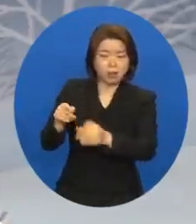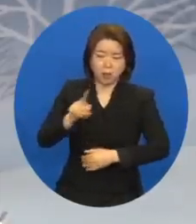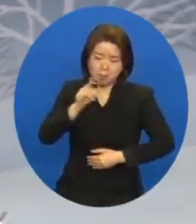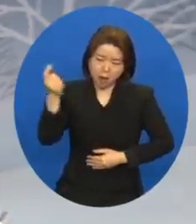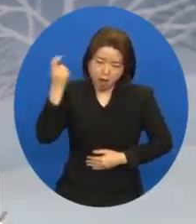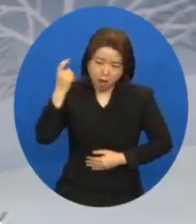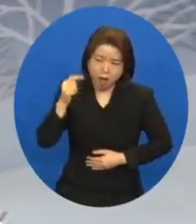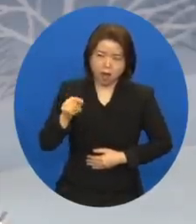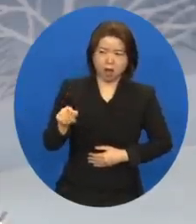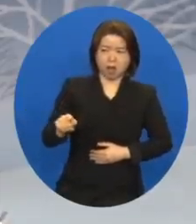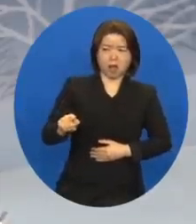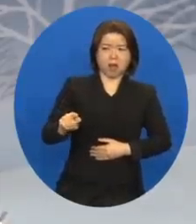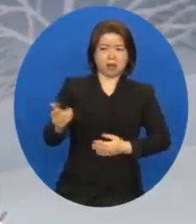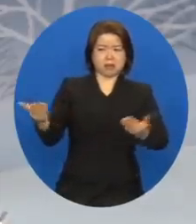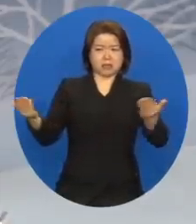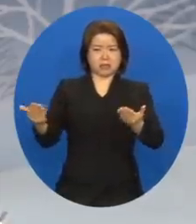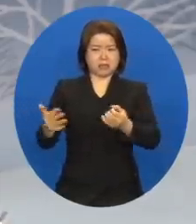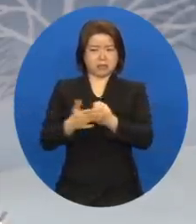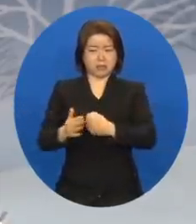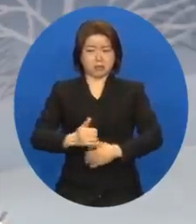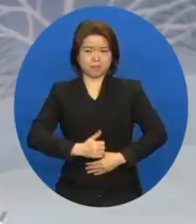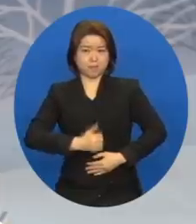일로 인해서 격분하면서도